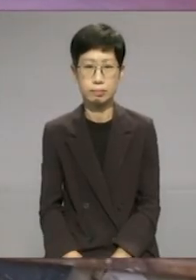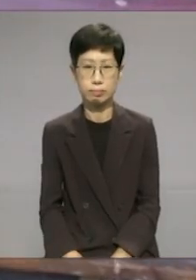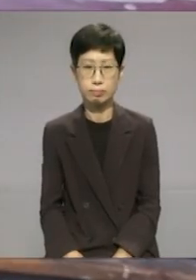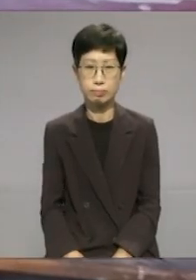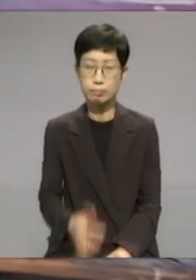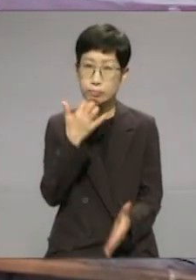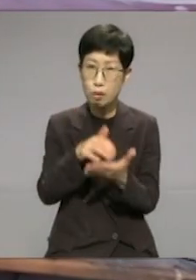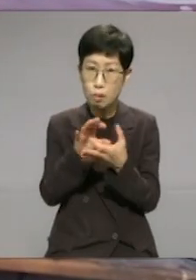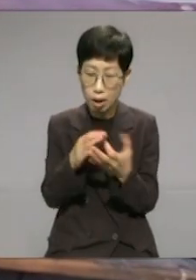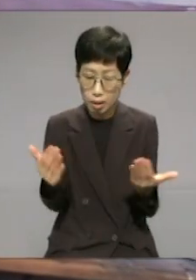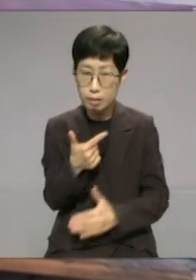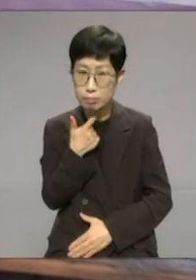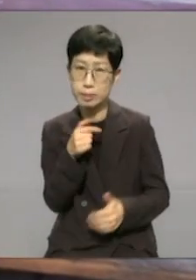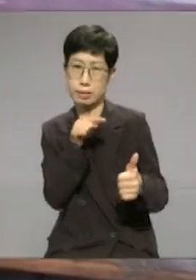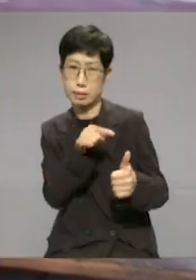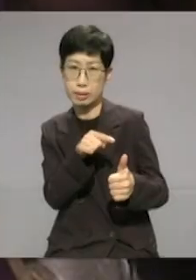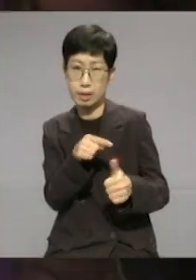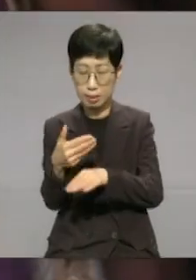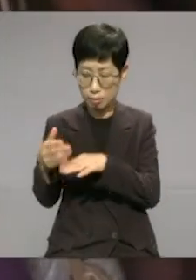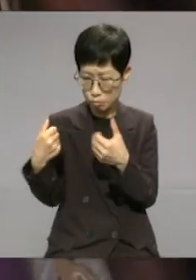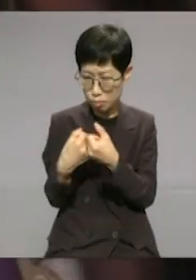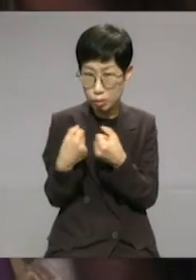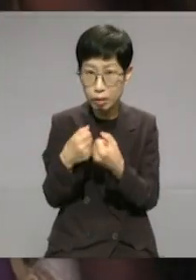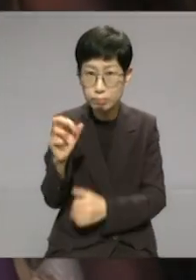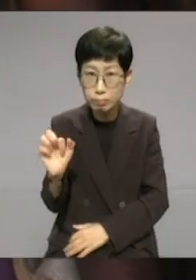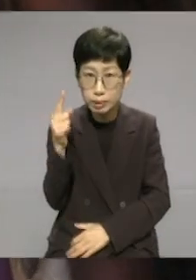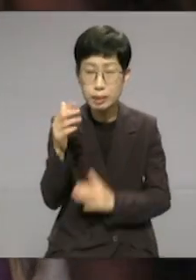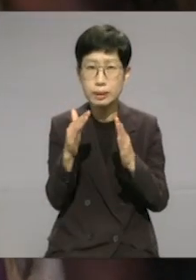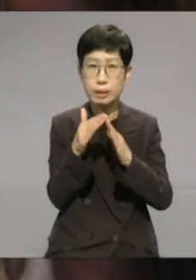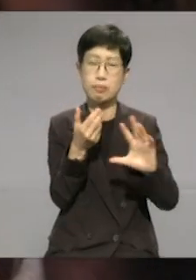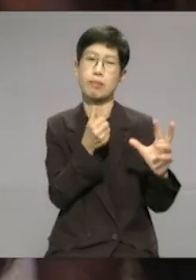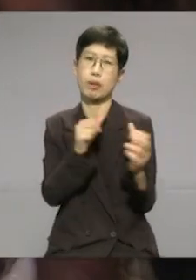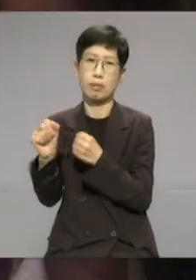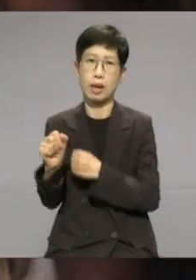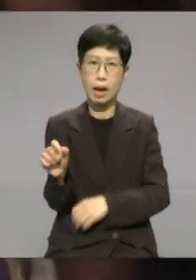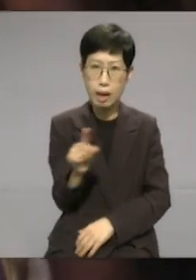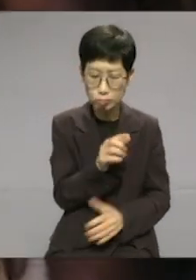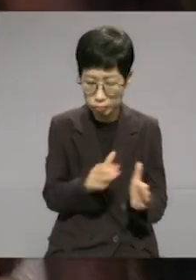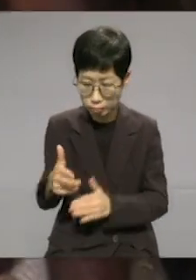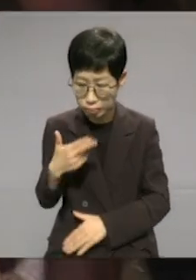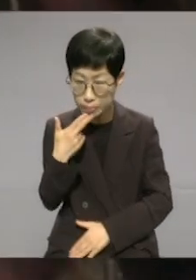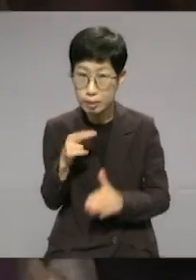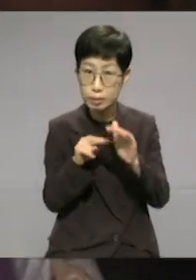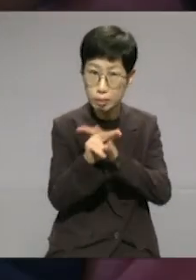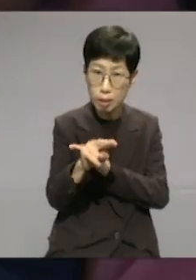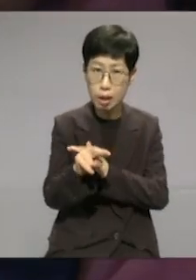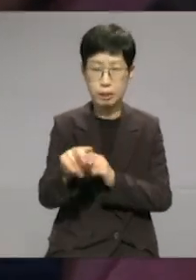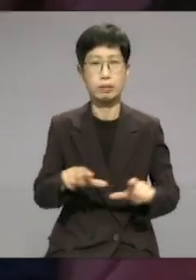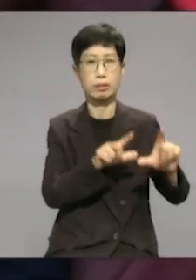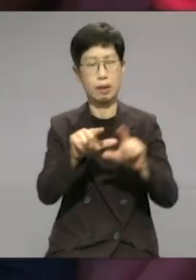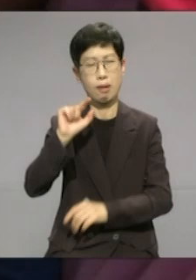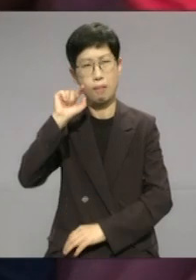석공이었던 요넬 씨는 갱단 폭력을 피해 집을 도망 나왔습니다. 아무것도 없는 난민 생활이 편할 리 없지만 가장 힘든